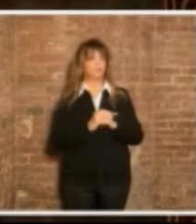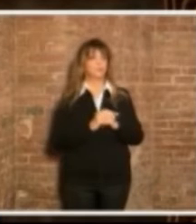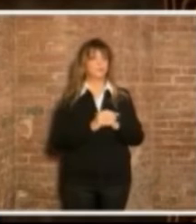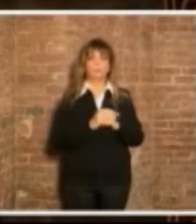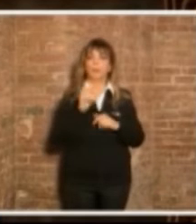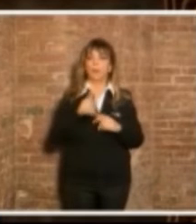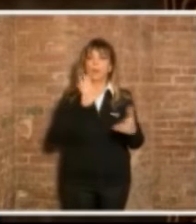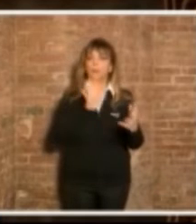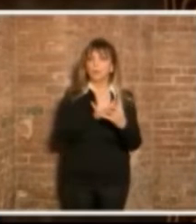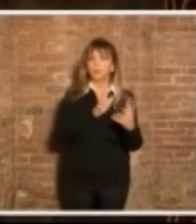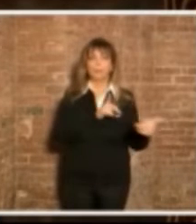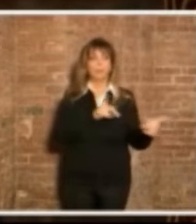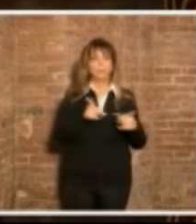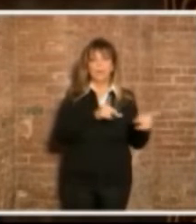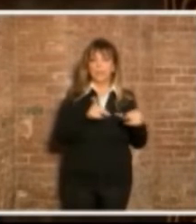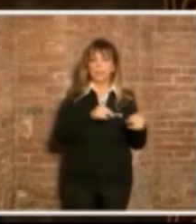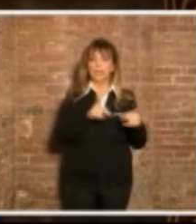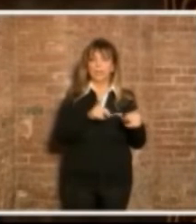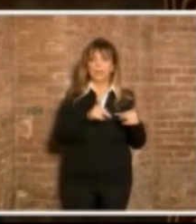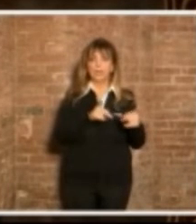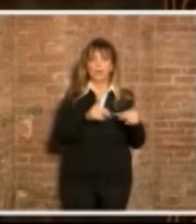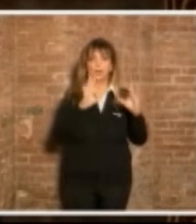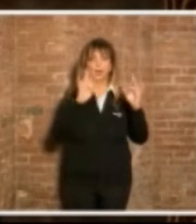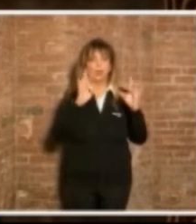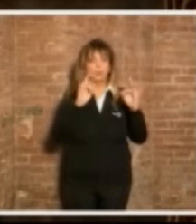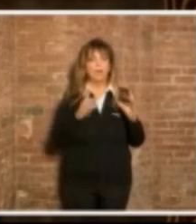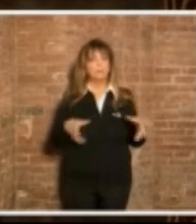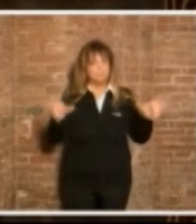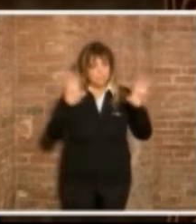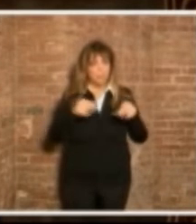Adesso stiamo affrontando un periodo in cui i contagi riprendono.